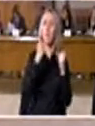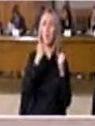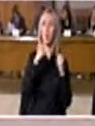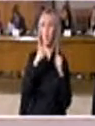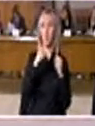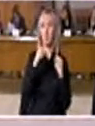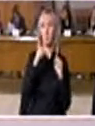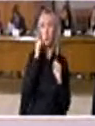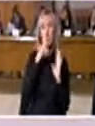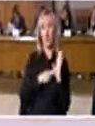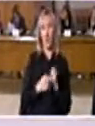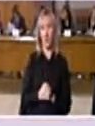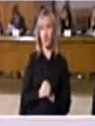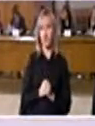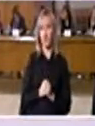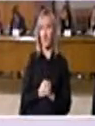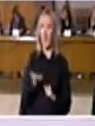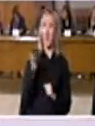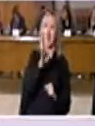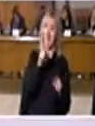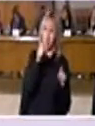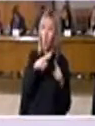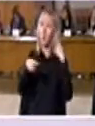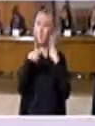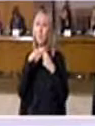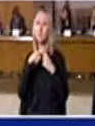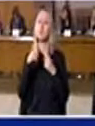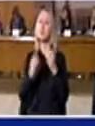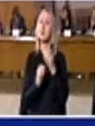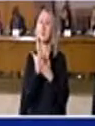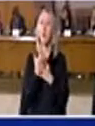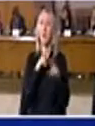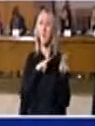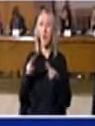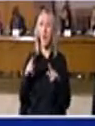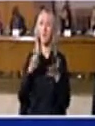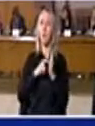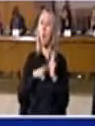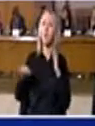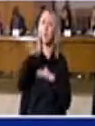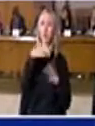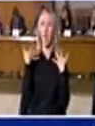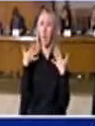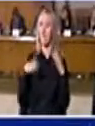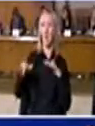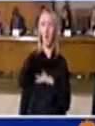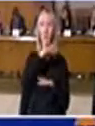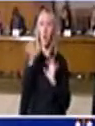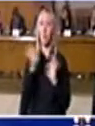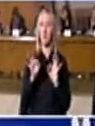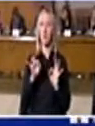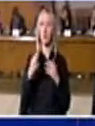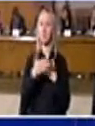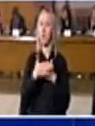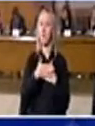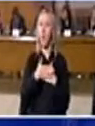prava, već i da stvore jedan pravni i politički ambijent koji obezbeđuje da pravda